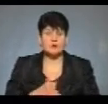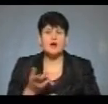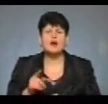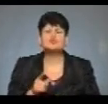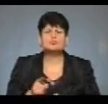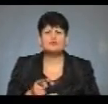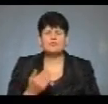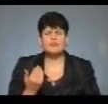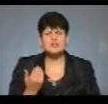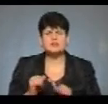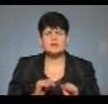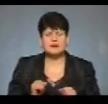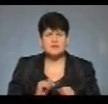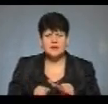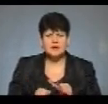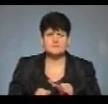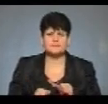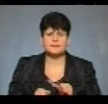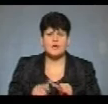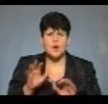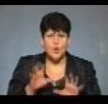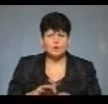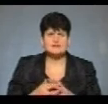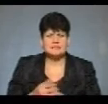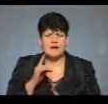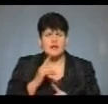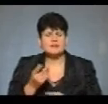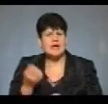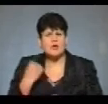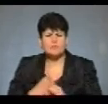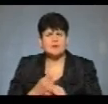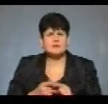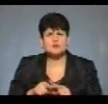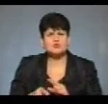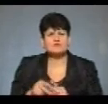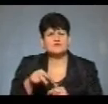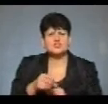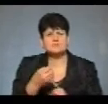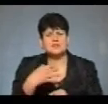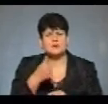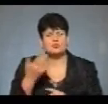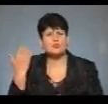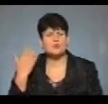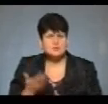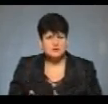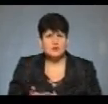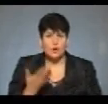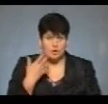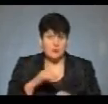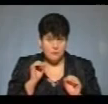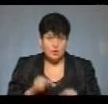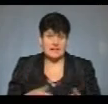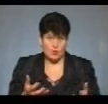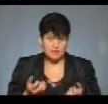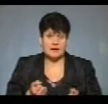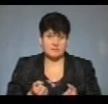а чому ваші керівники, ваші голови сільрад і так далі не робили цей процес з 2015 року, коли вони могли